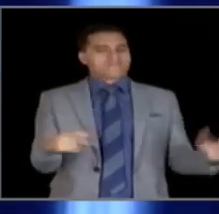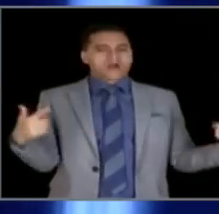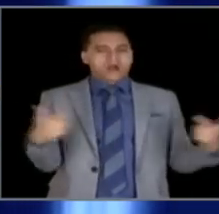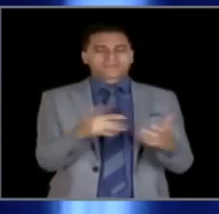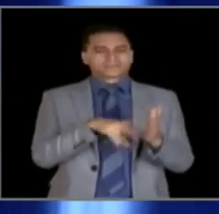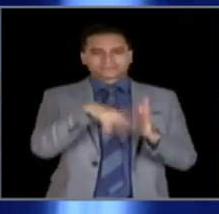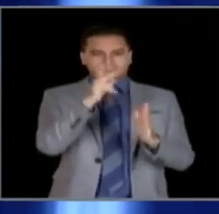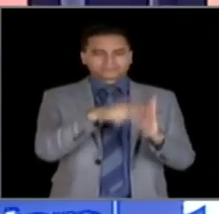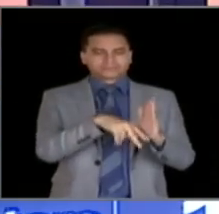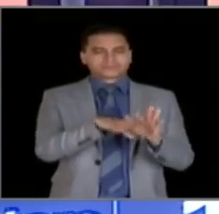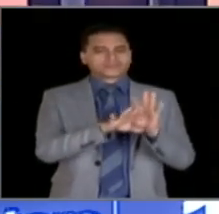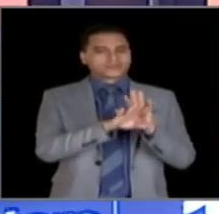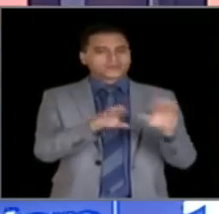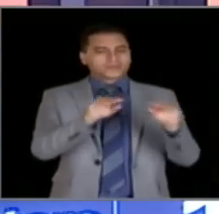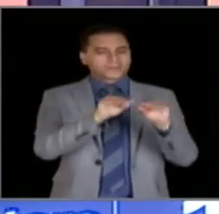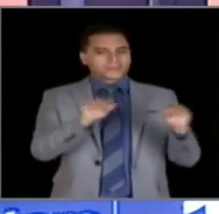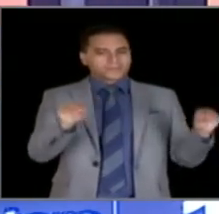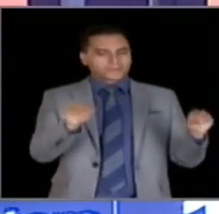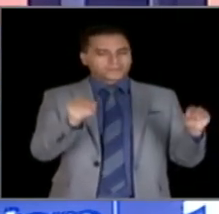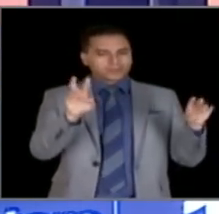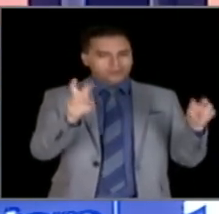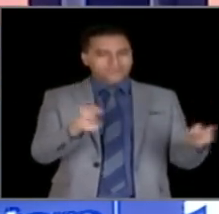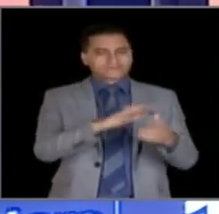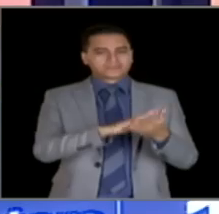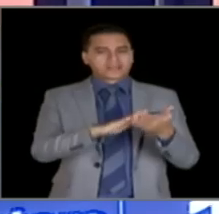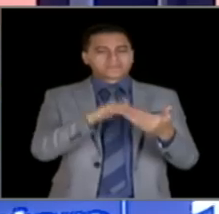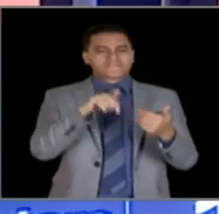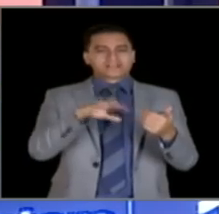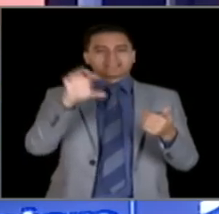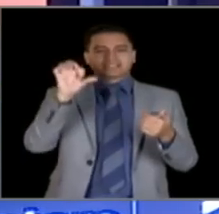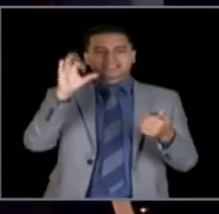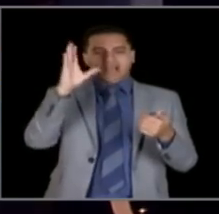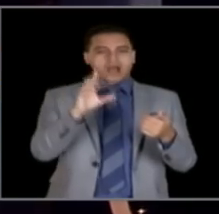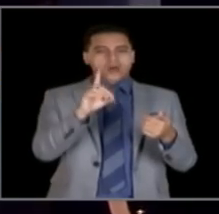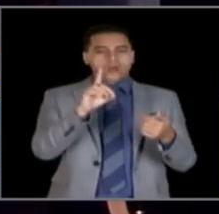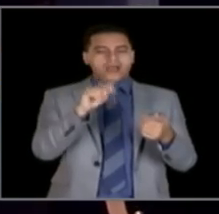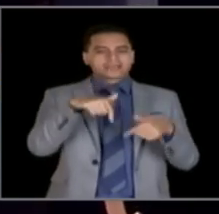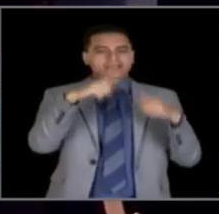تم توقيعها في 9 يناير في كينيا.